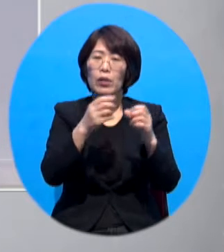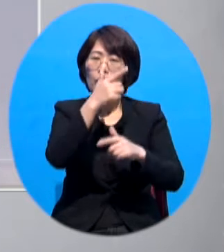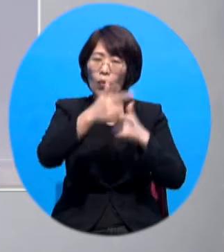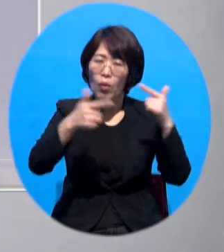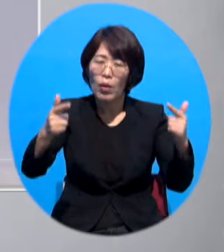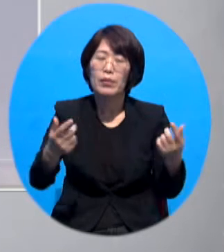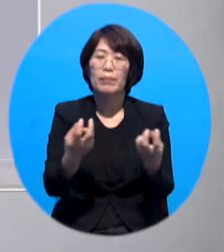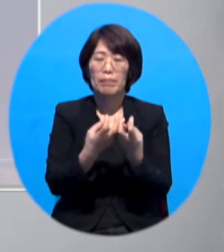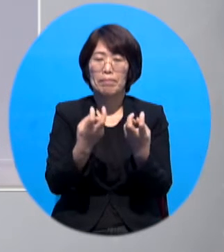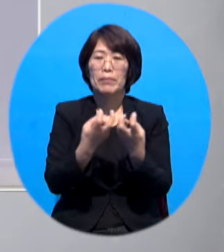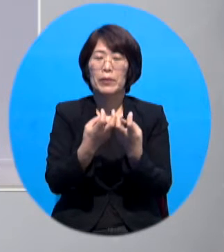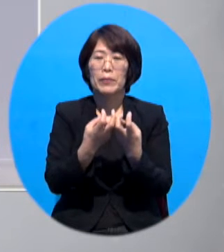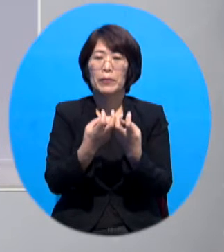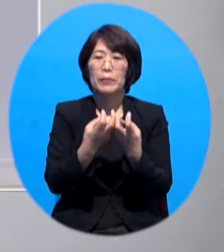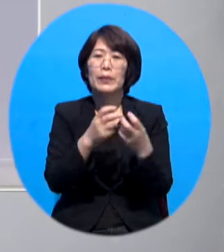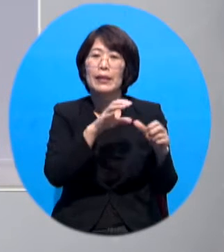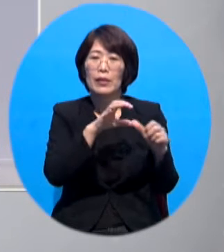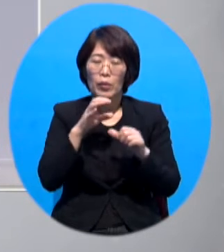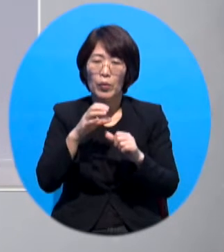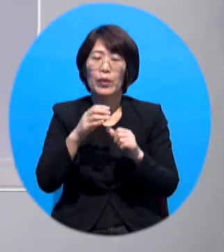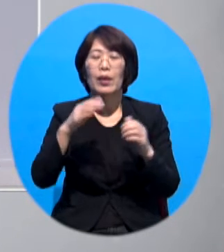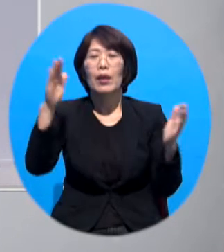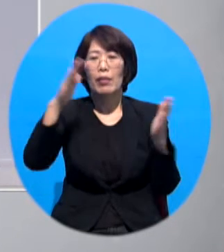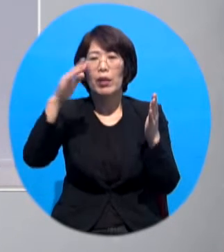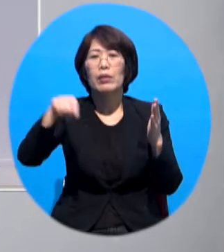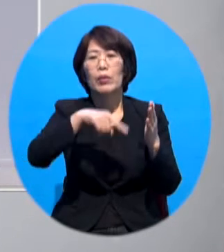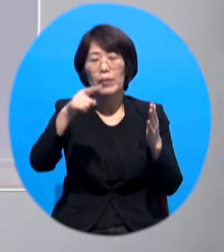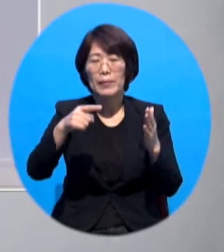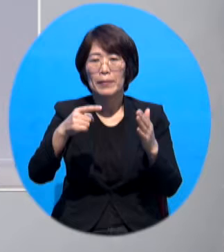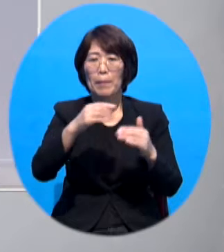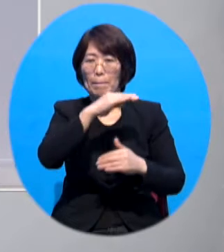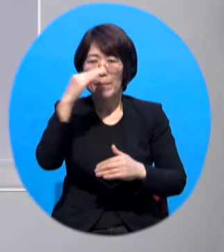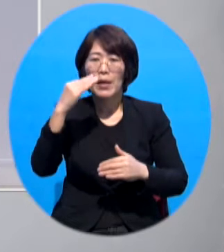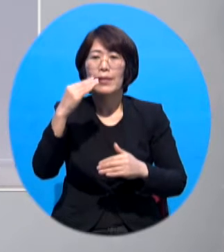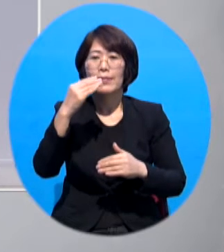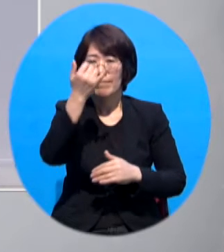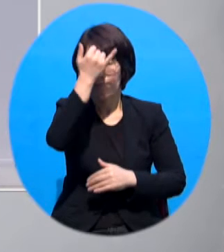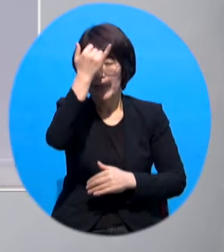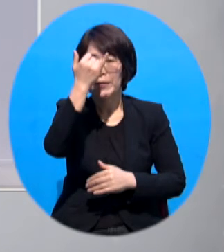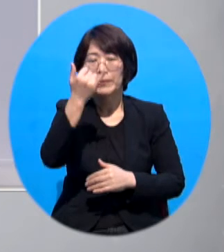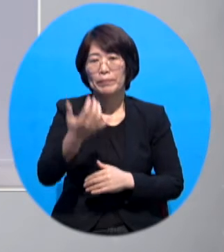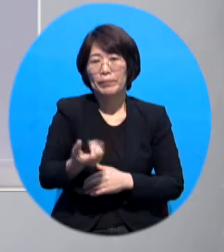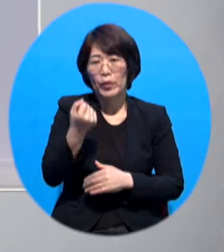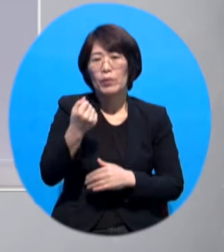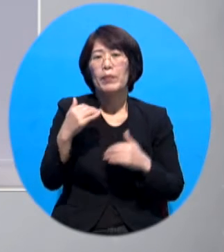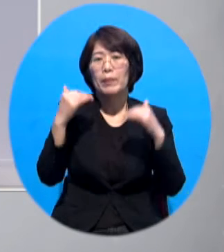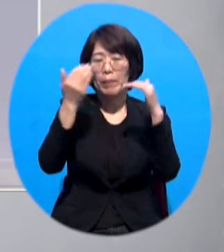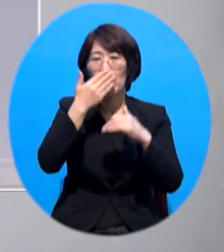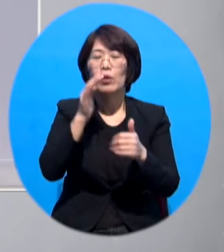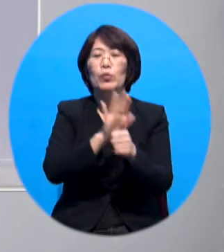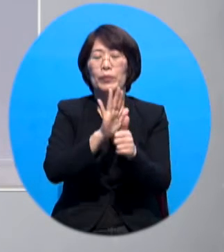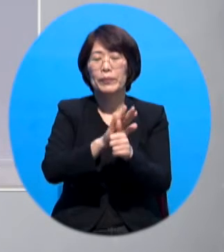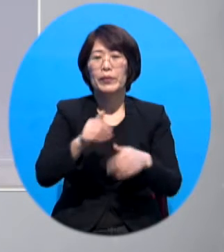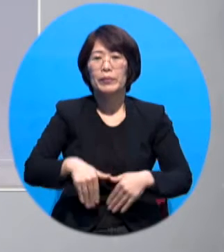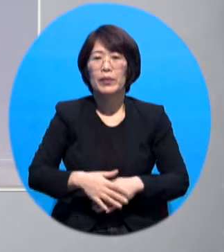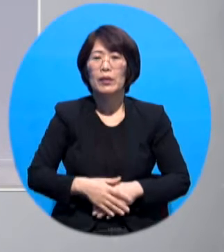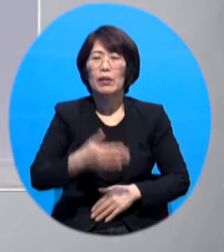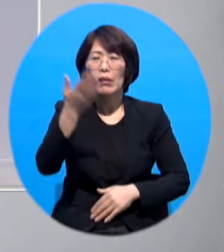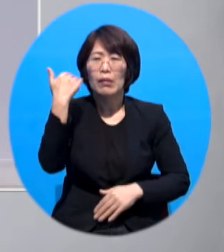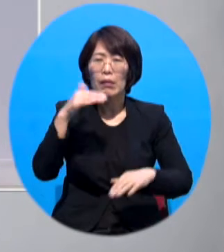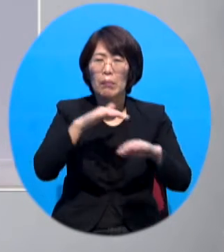통해서 우리 아이들이 정말 바른 인성과 태도를 갖고 선택할 수 있도록 해야 됩니다 이제 전통적인